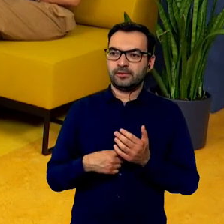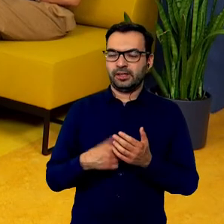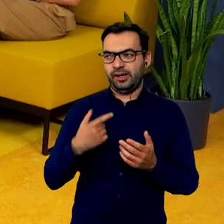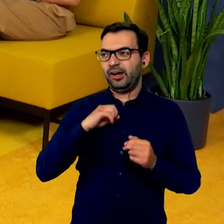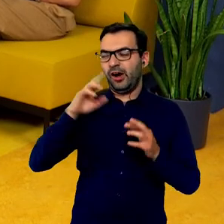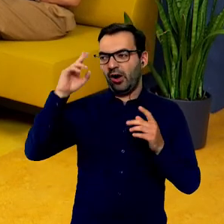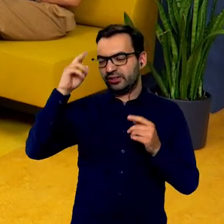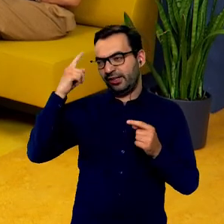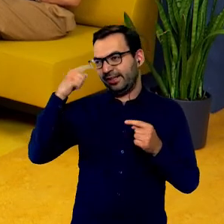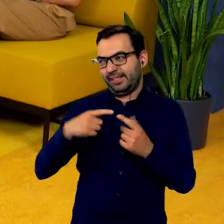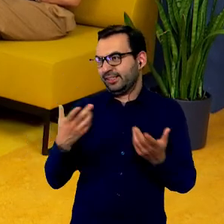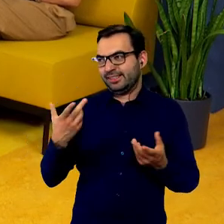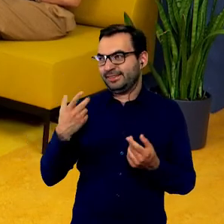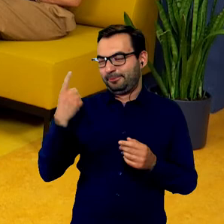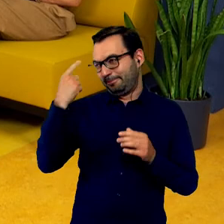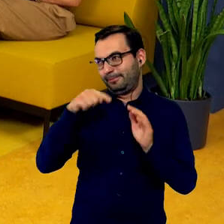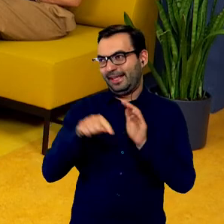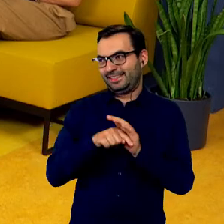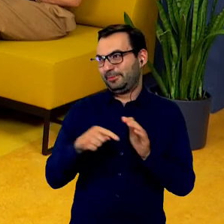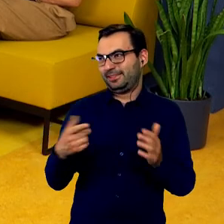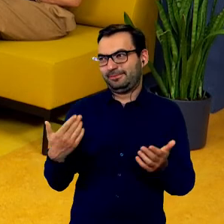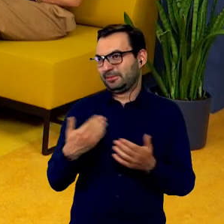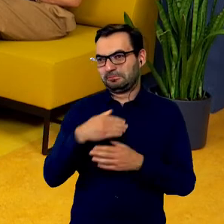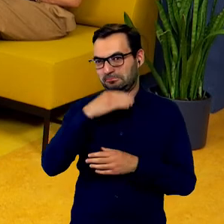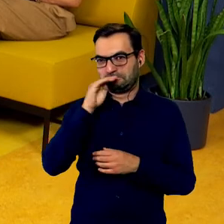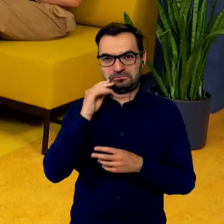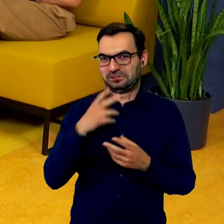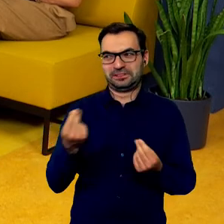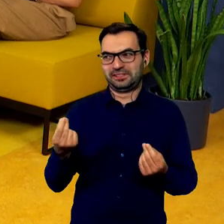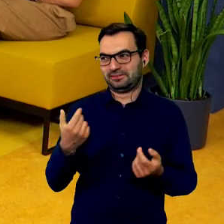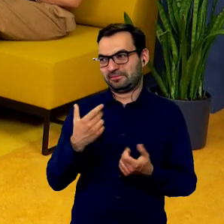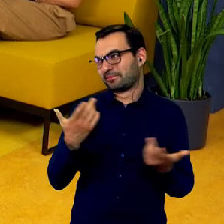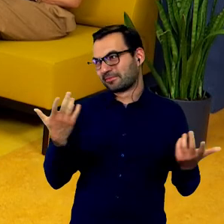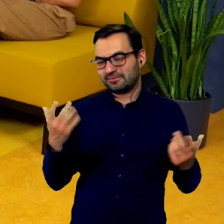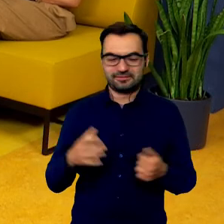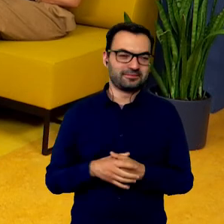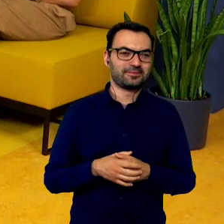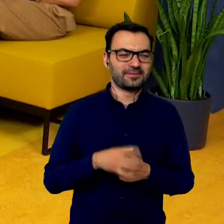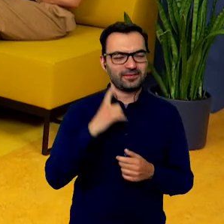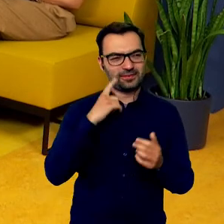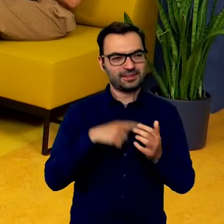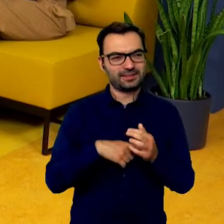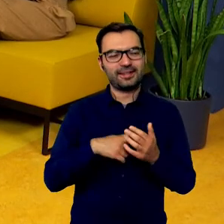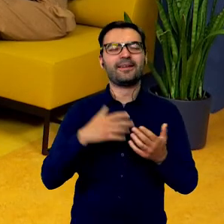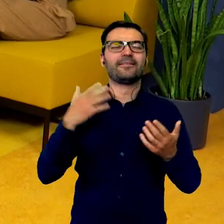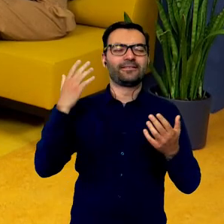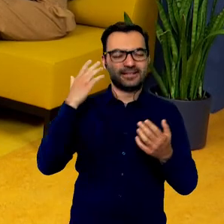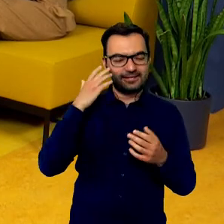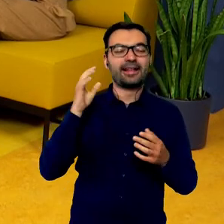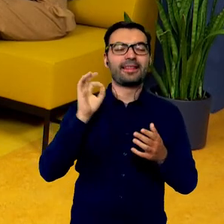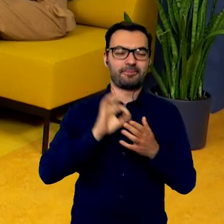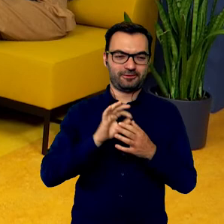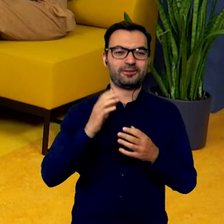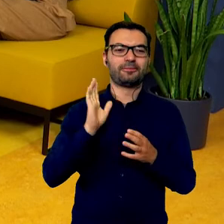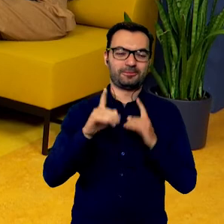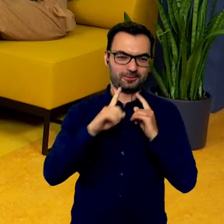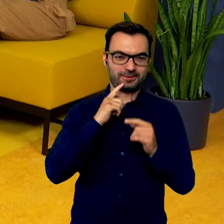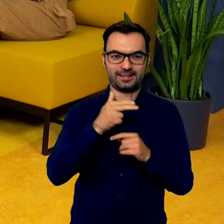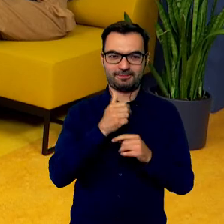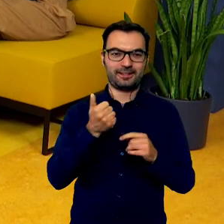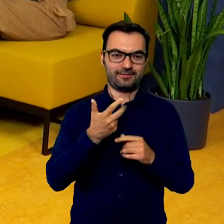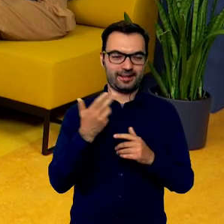się pesymizmem? Właśnie nie wiem, sama też o tym myślałam, zastanawiając się nad tym, wiedząc, że pewne wątki z pewnością pojawią się podczas naszej